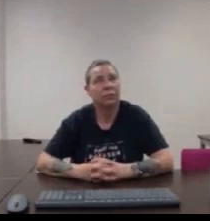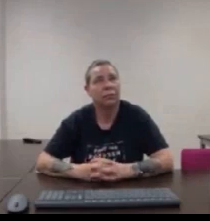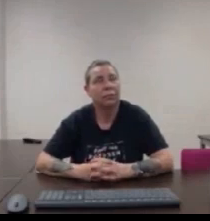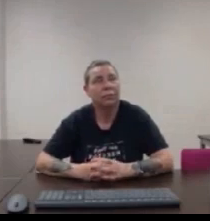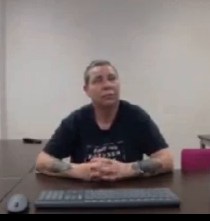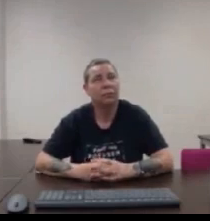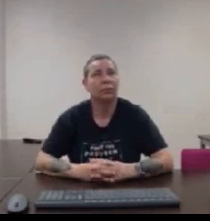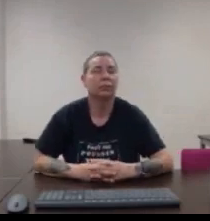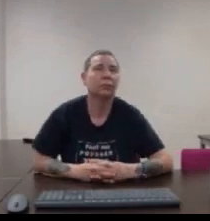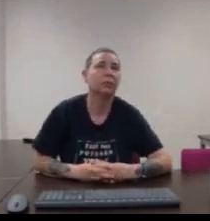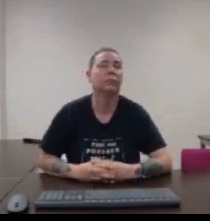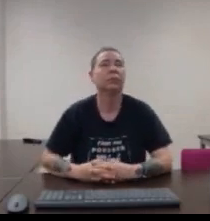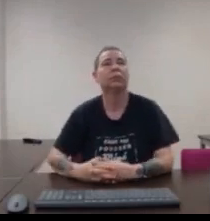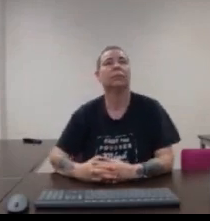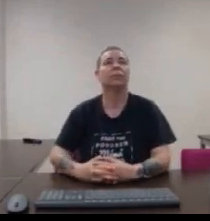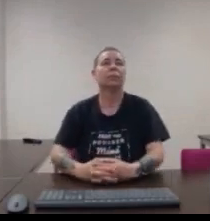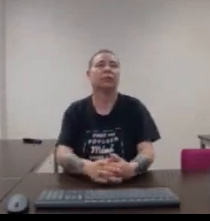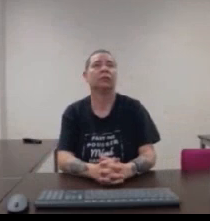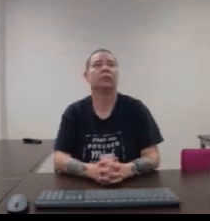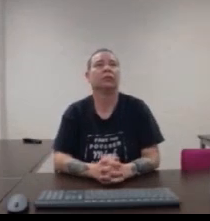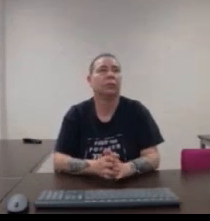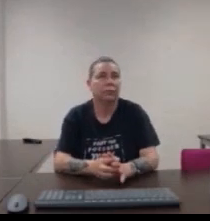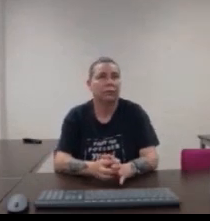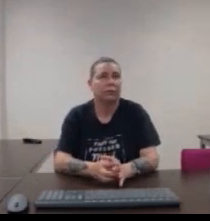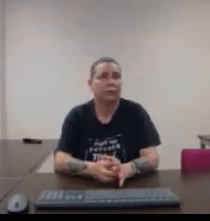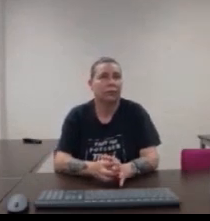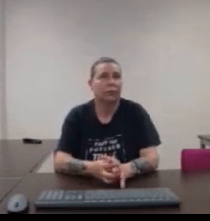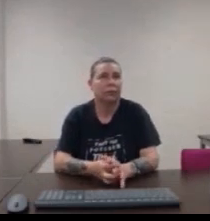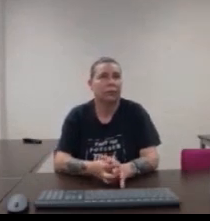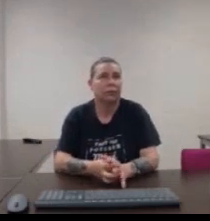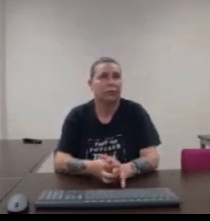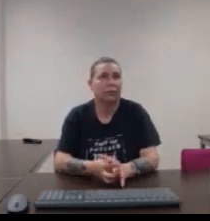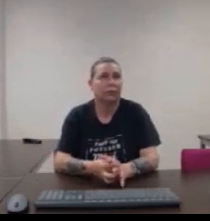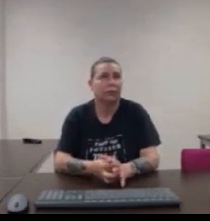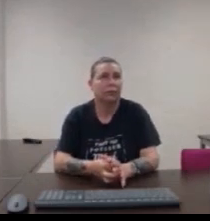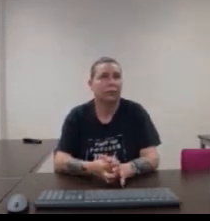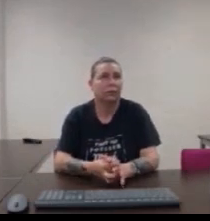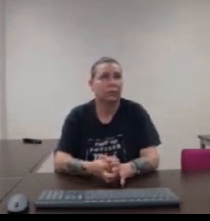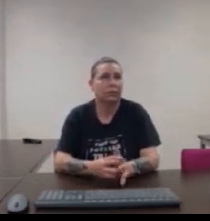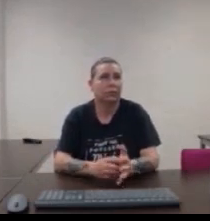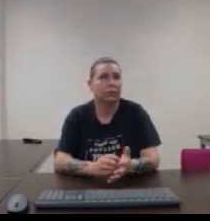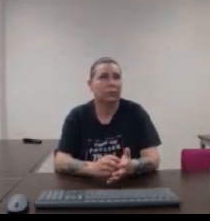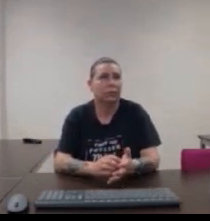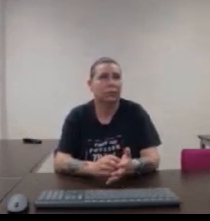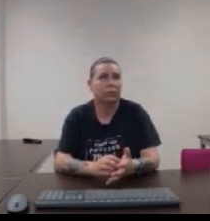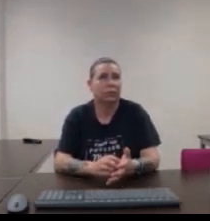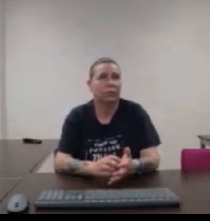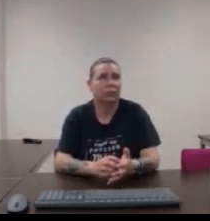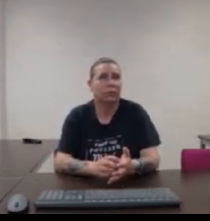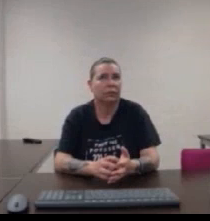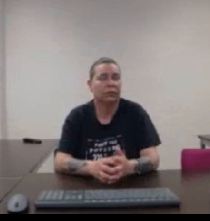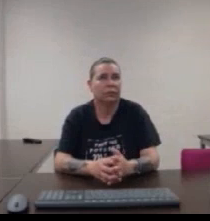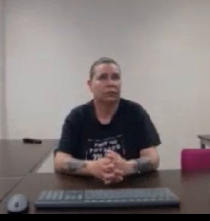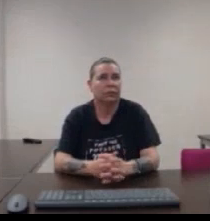plus sur le télétravail qui s'est mis en place dans l'urgence ou qui reste vraiment occasionnel, parce que ça va vraiment pas venir. Là, le siège, par exemple, avec le petit coussin, ça va